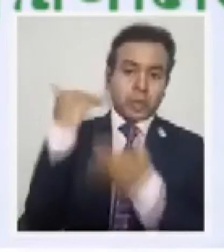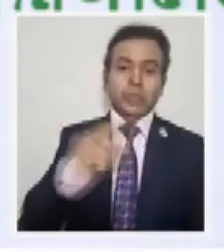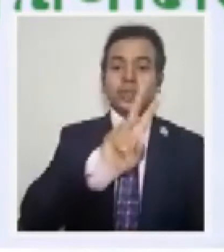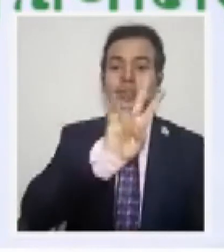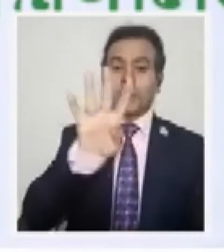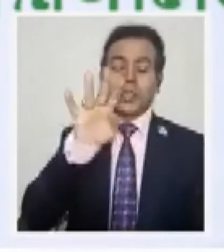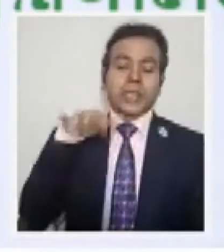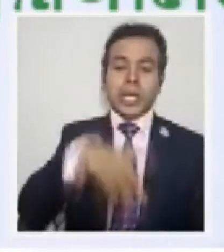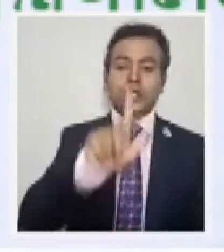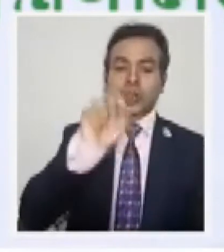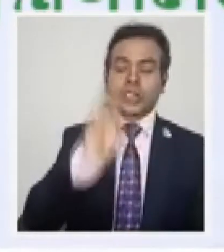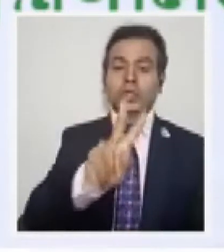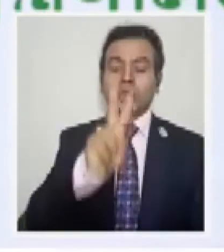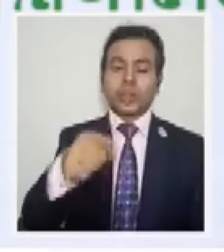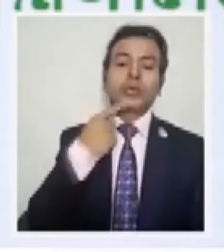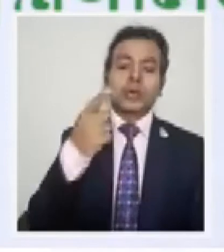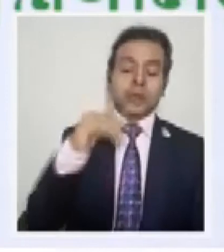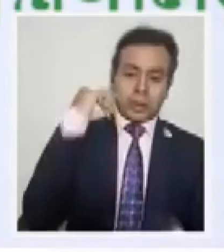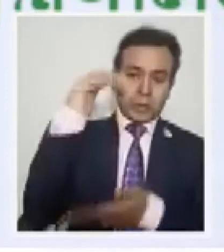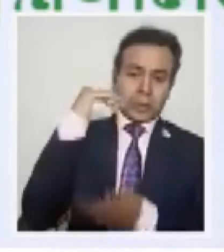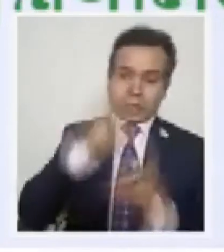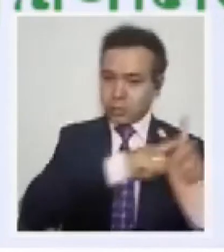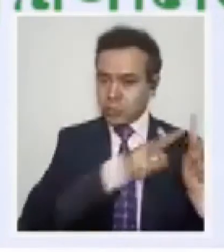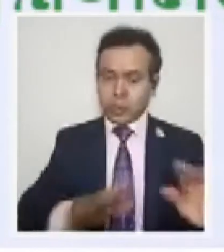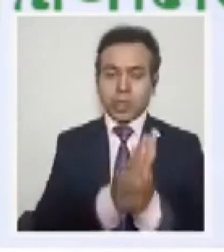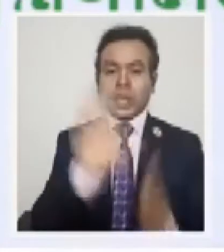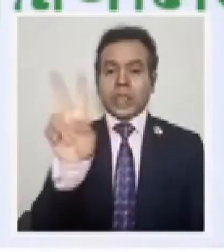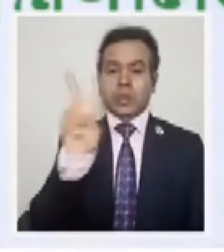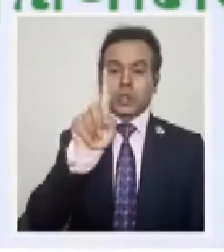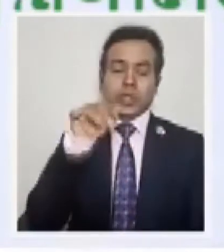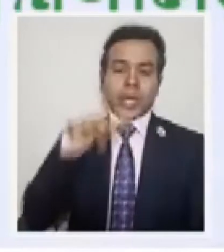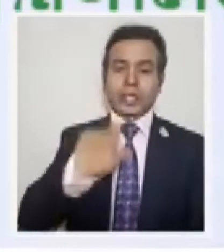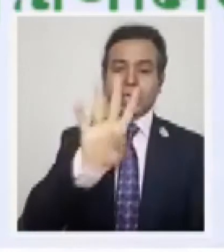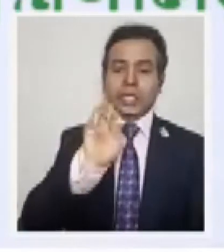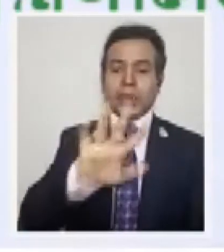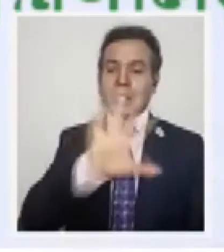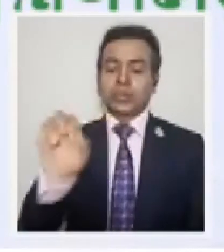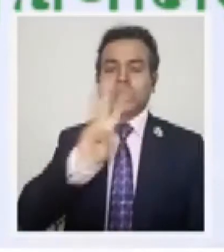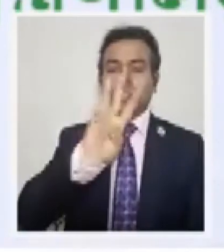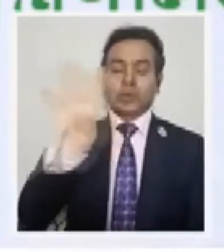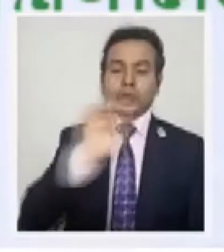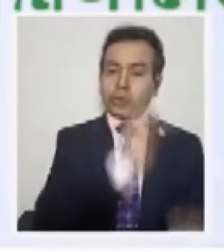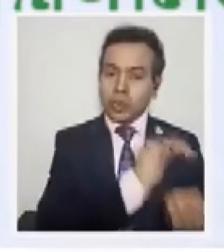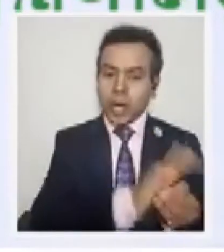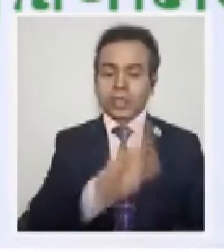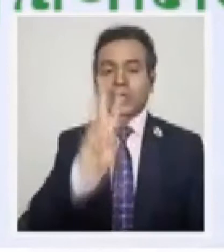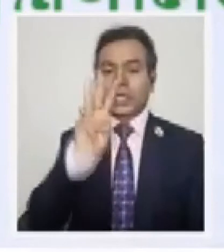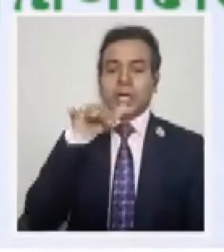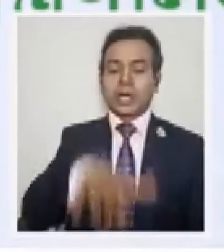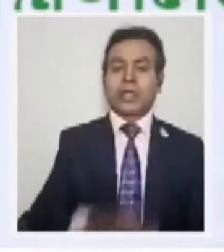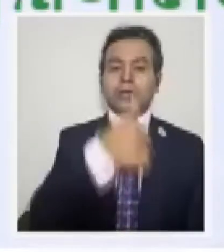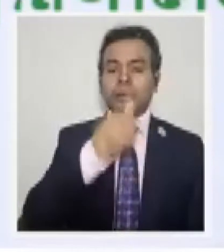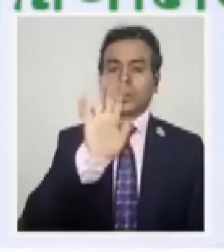গত এ পর্যন্ত ব্যক্তিগত সুরক্ষা সামগ্রী সংগৃহীত হয়েছে 24,70,002টি এবং এ পর্যন্ত বিতরণ হয়েছে